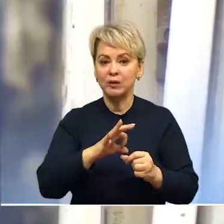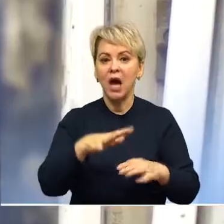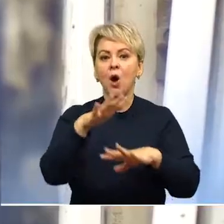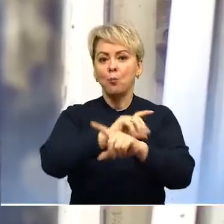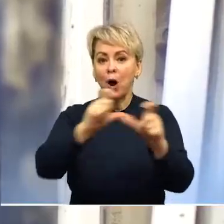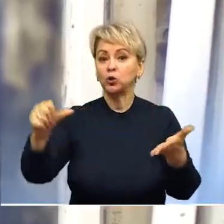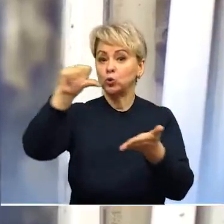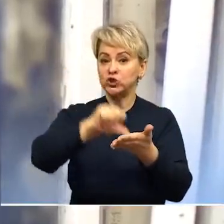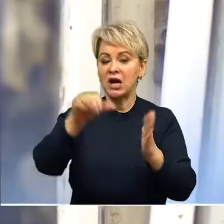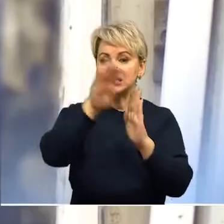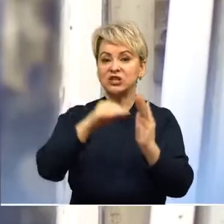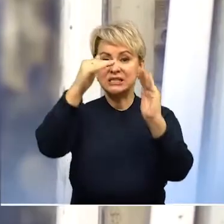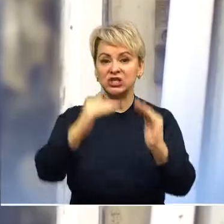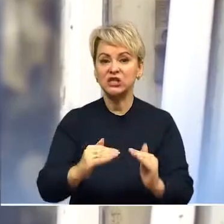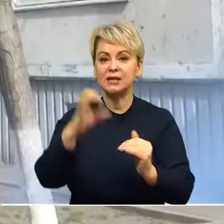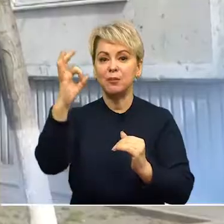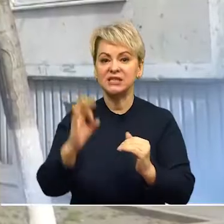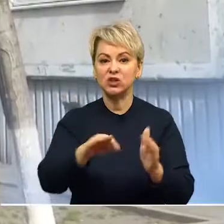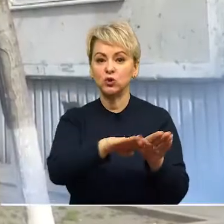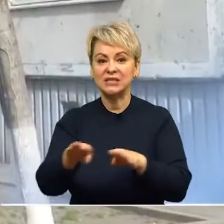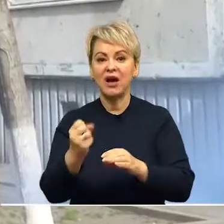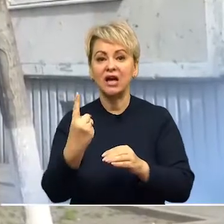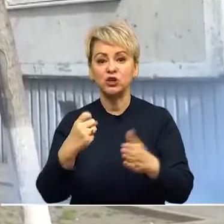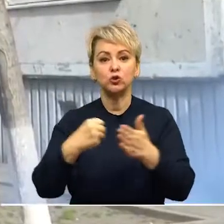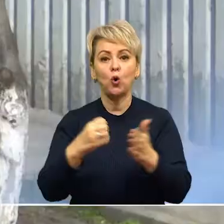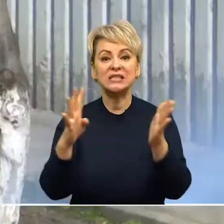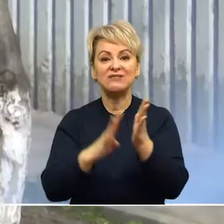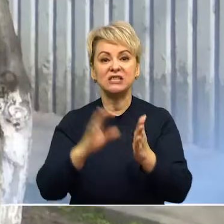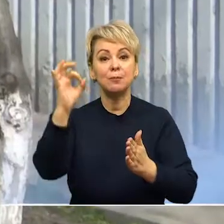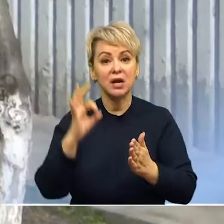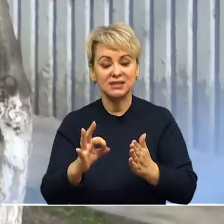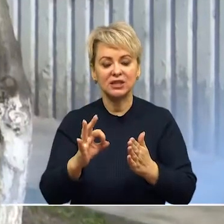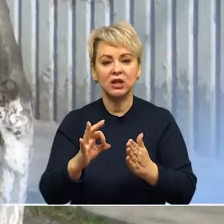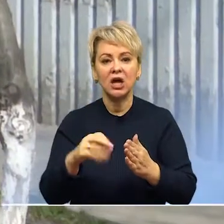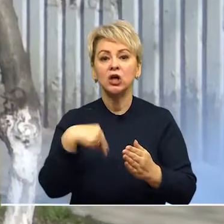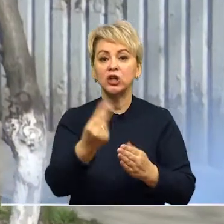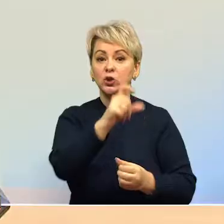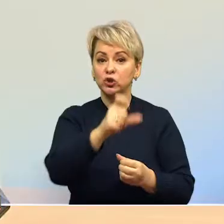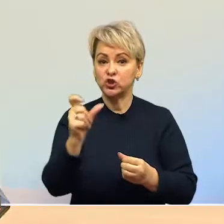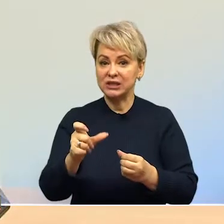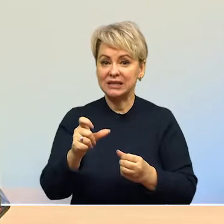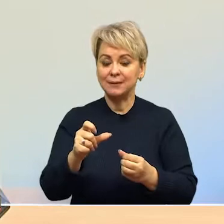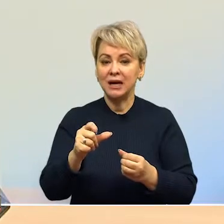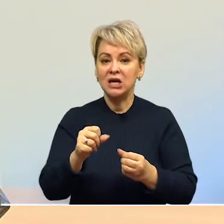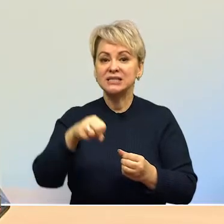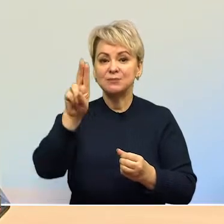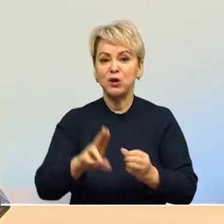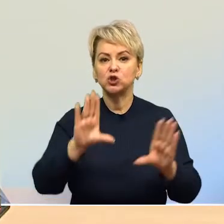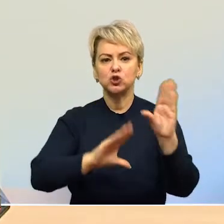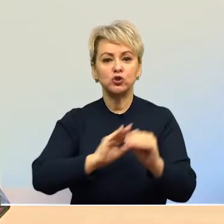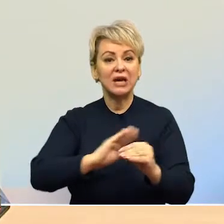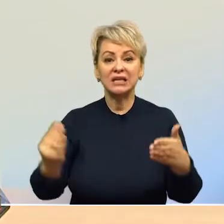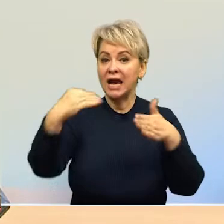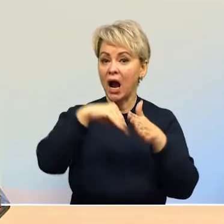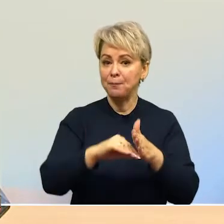банк, участвующий в программе, снизил процентную ставку с 11 до 9%. Дает жителям спецсчетов не